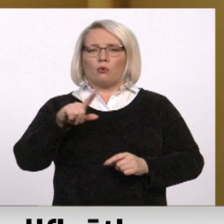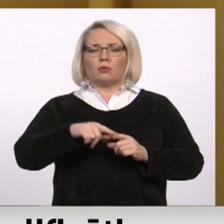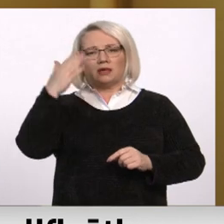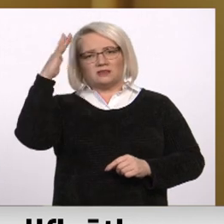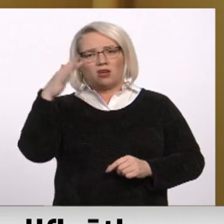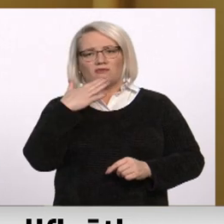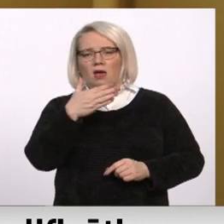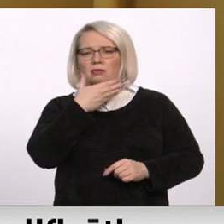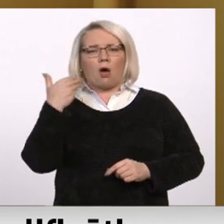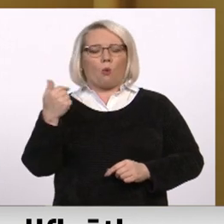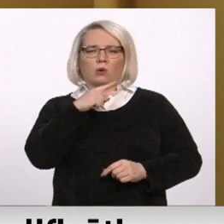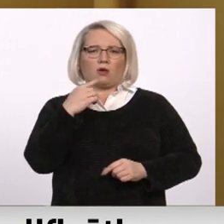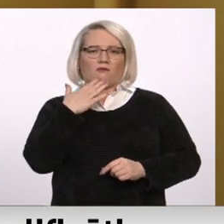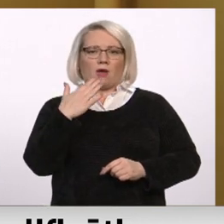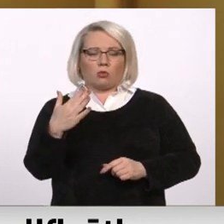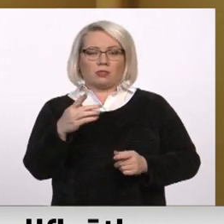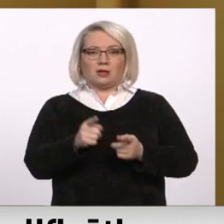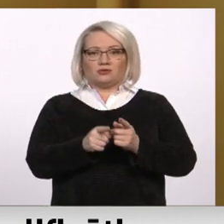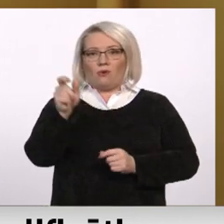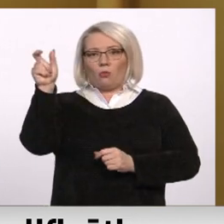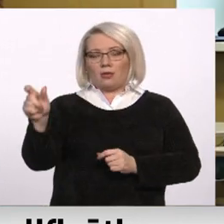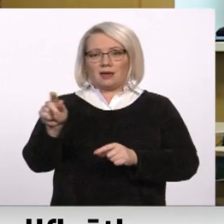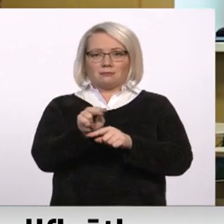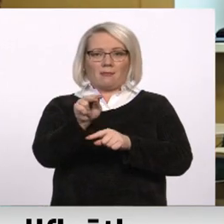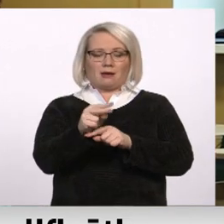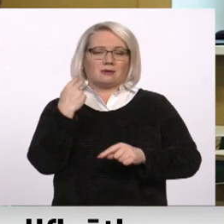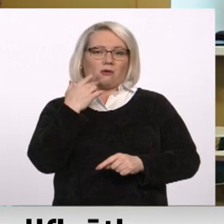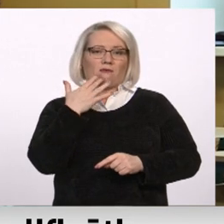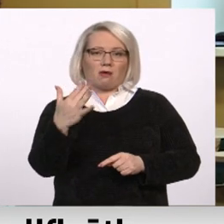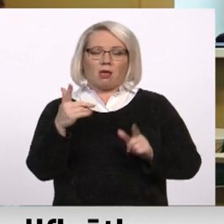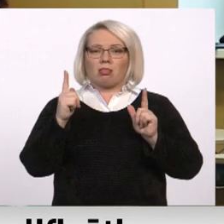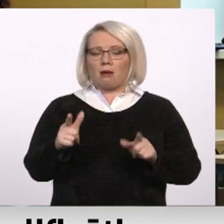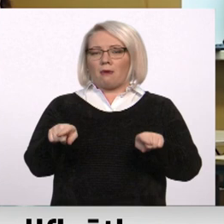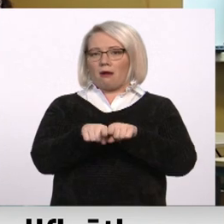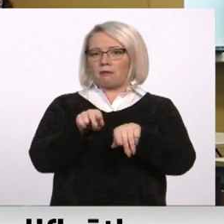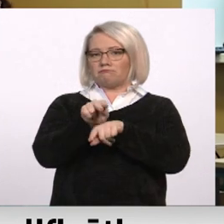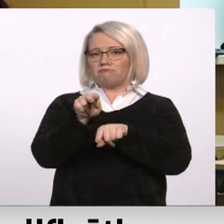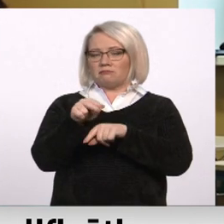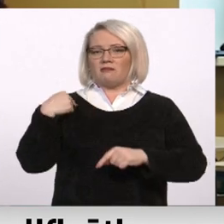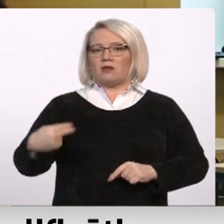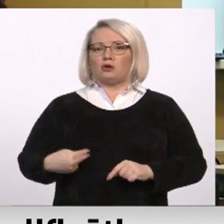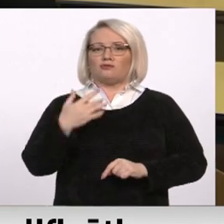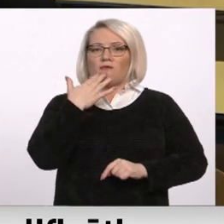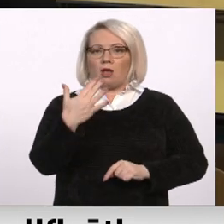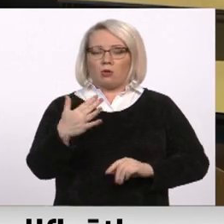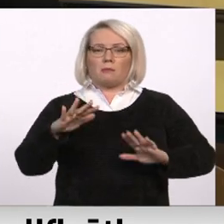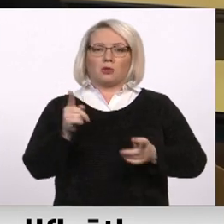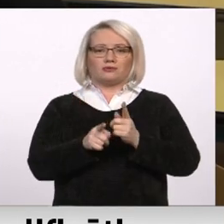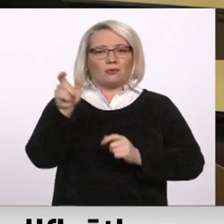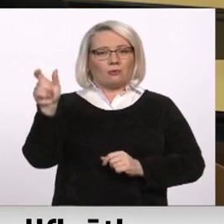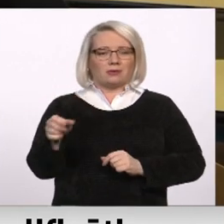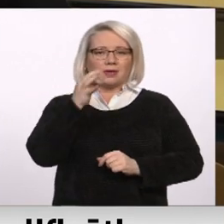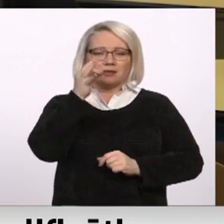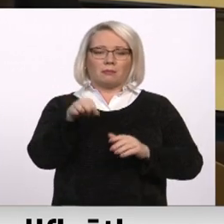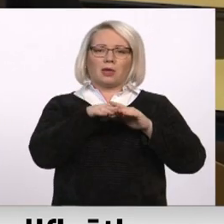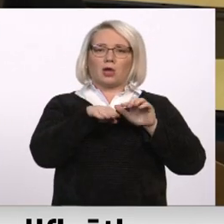valoda. Skolotājiem, kuru pašlaik bērniem māca angļu valodu, labprāk pasniegt arī franču valodu, taču pedagoģi uzsver par